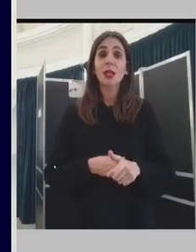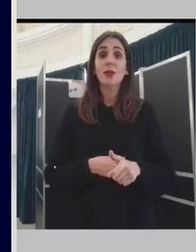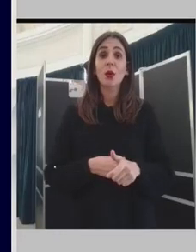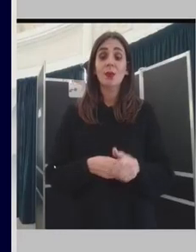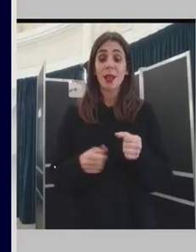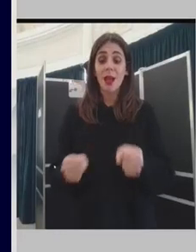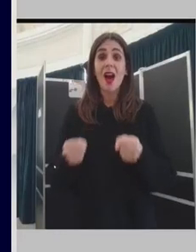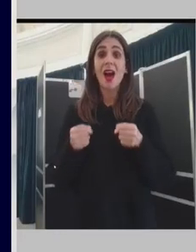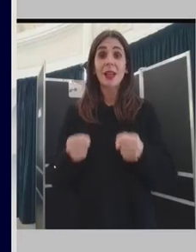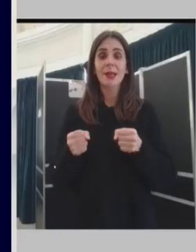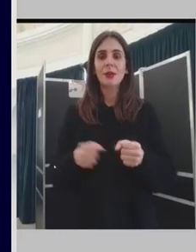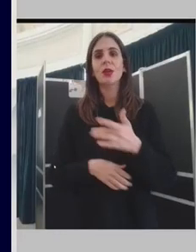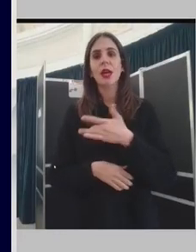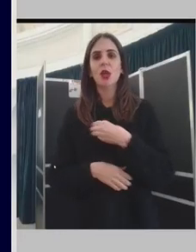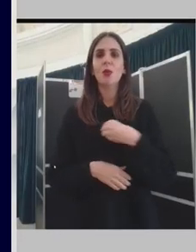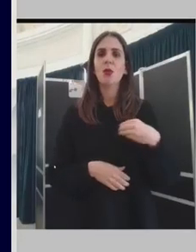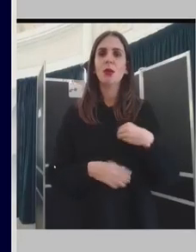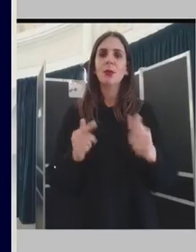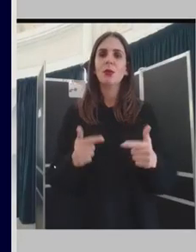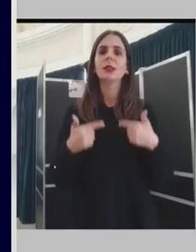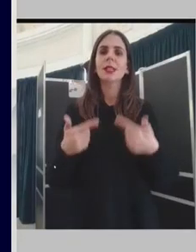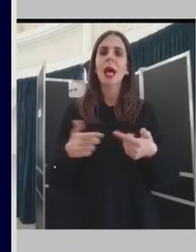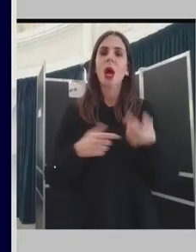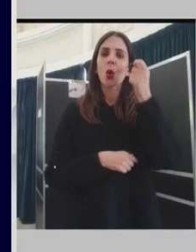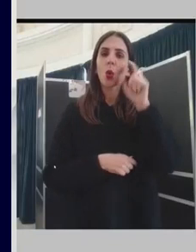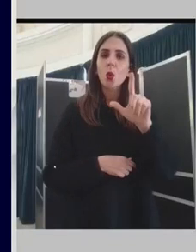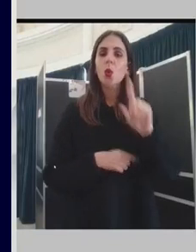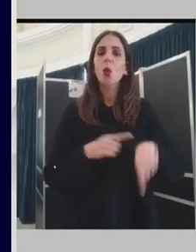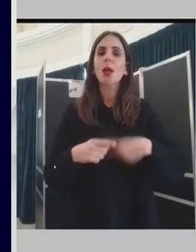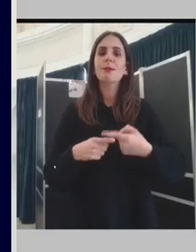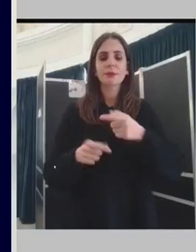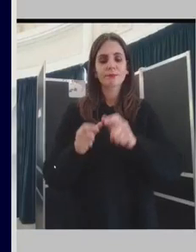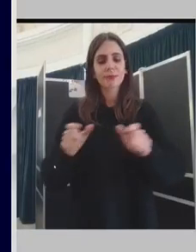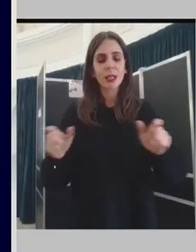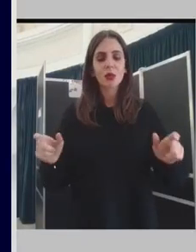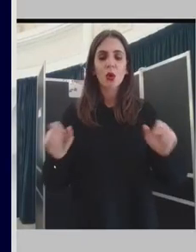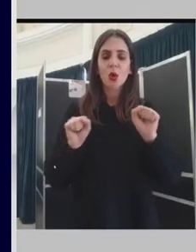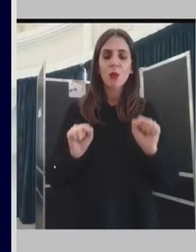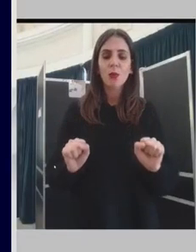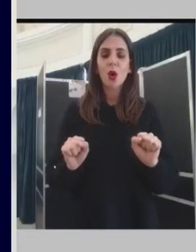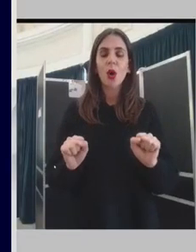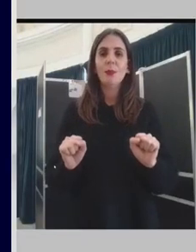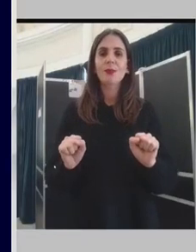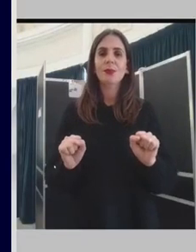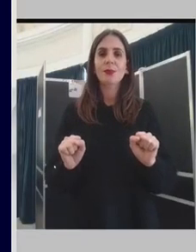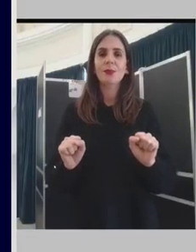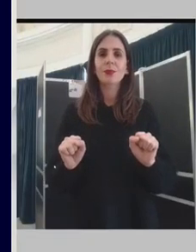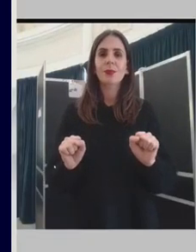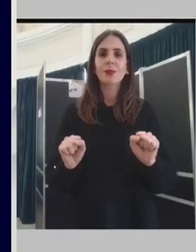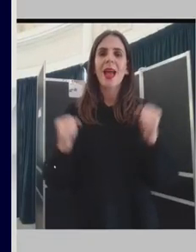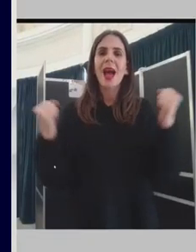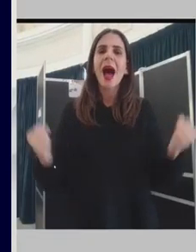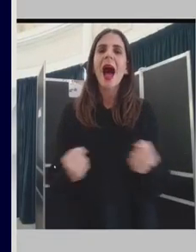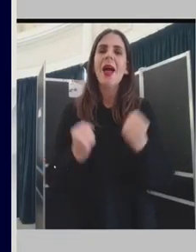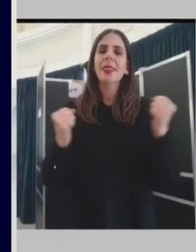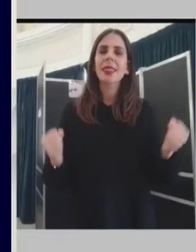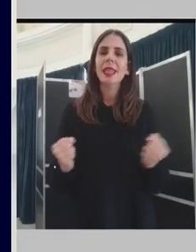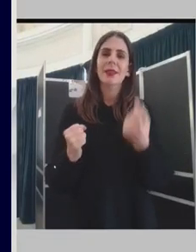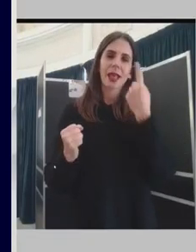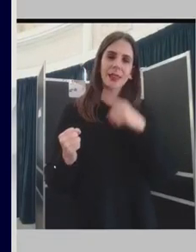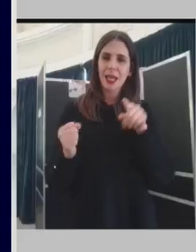dare una cultura e per far avvicinare le persone a questa tipologia di attività che, come